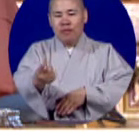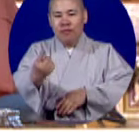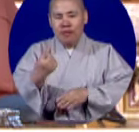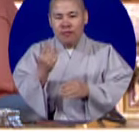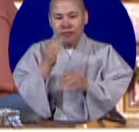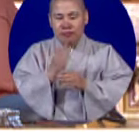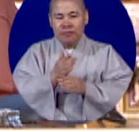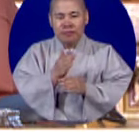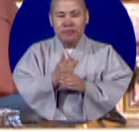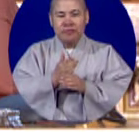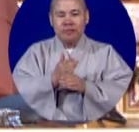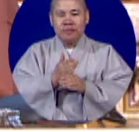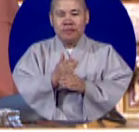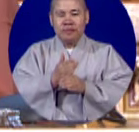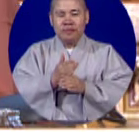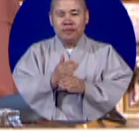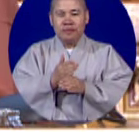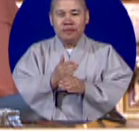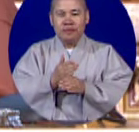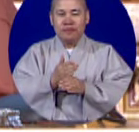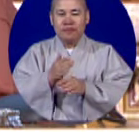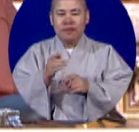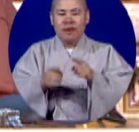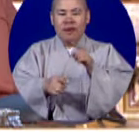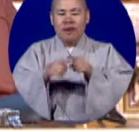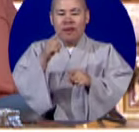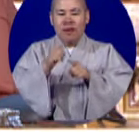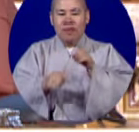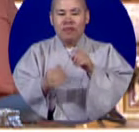보니까 단풍도 좋고